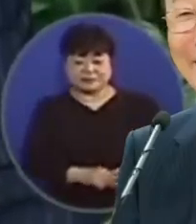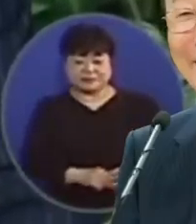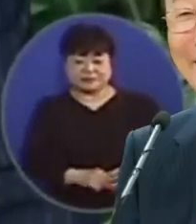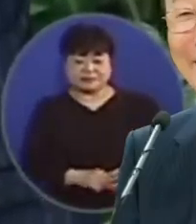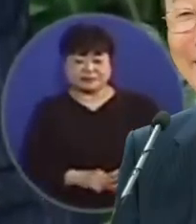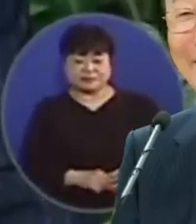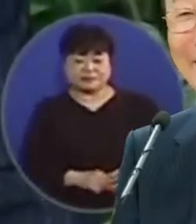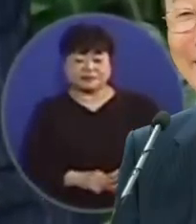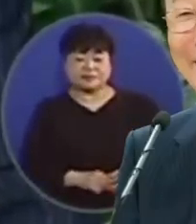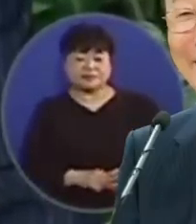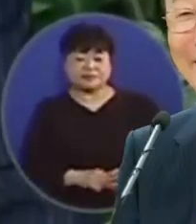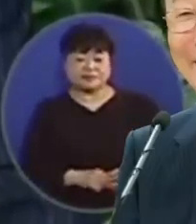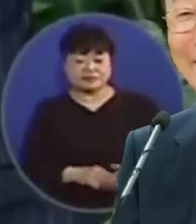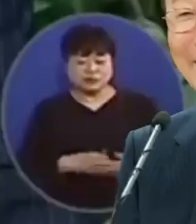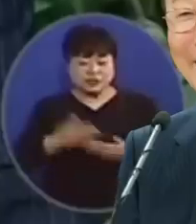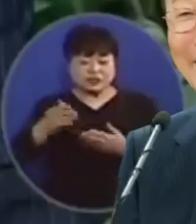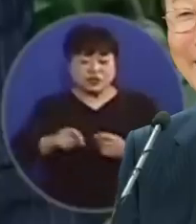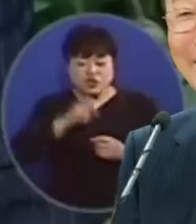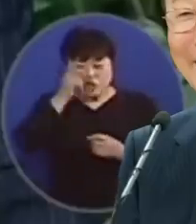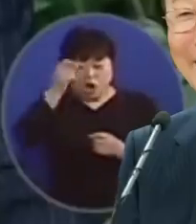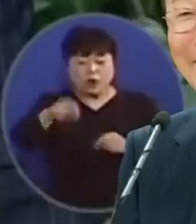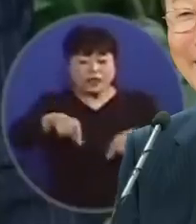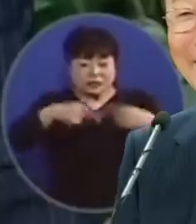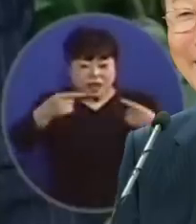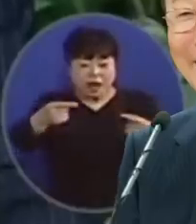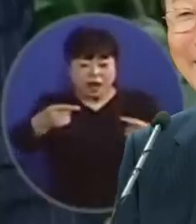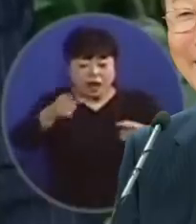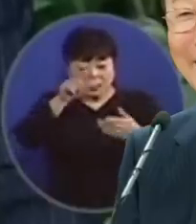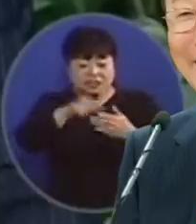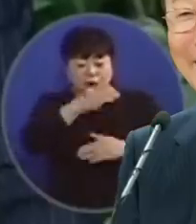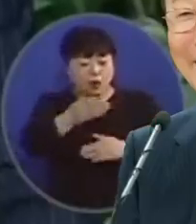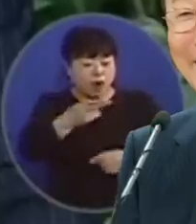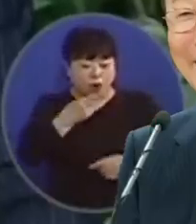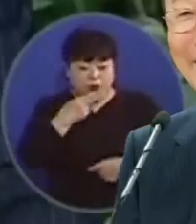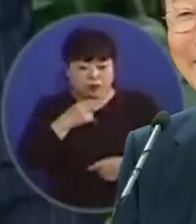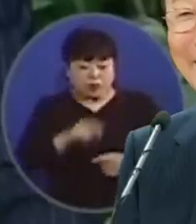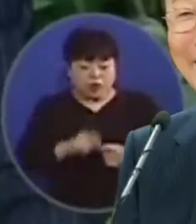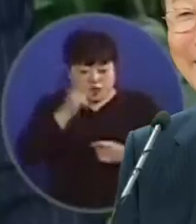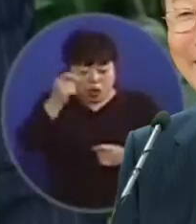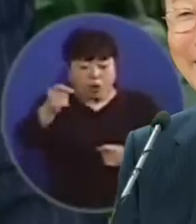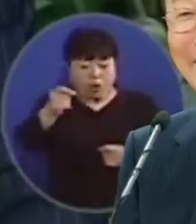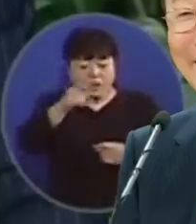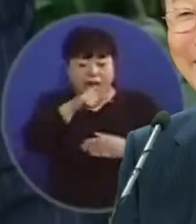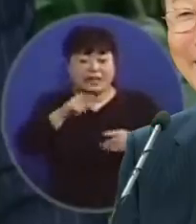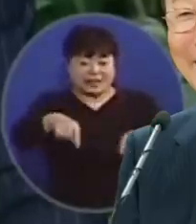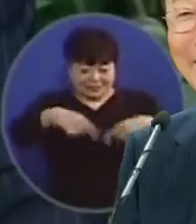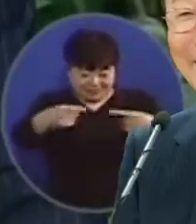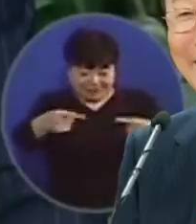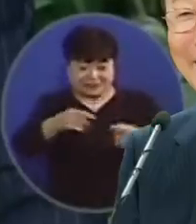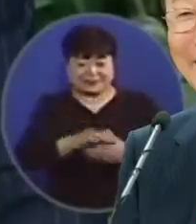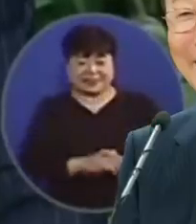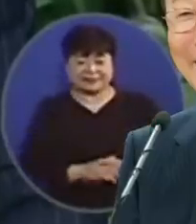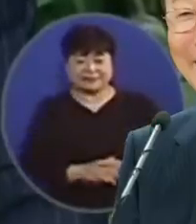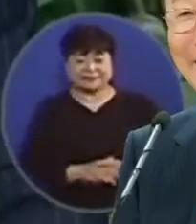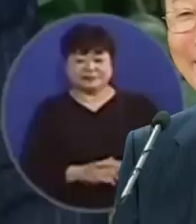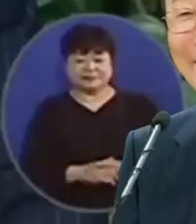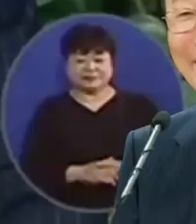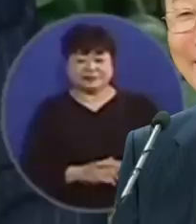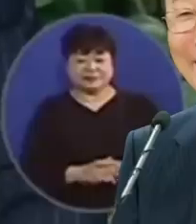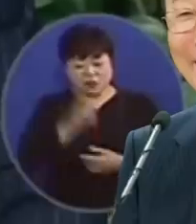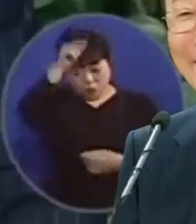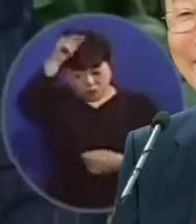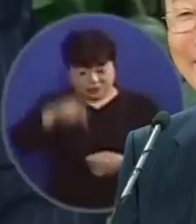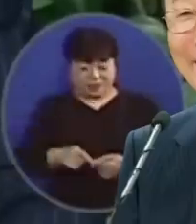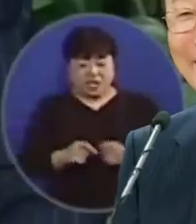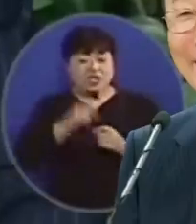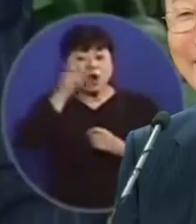영원으로 들어가셨습니다. 영원은 시간도 없고 공간도 없습니다. 영원은 온 천지가